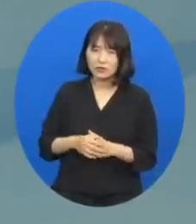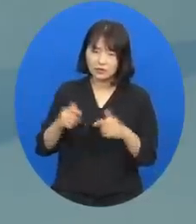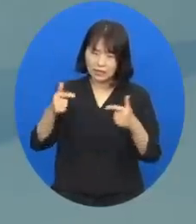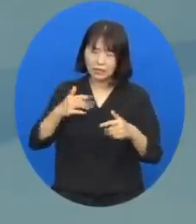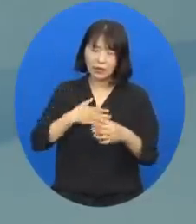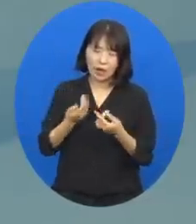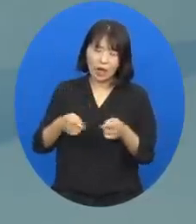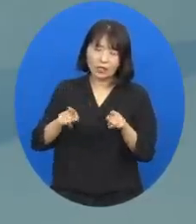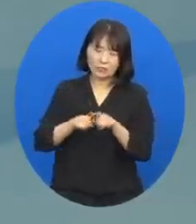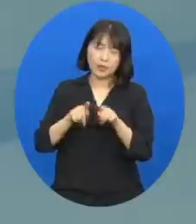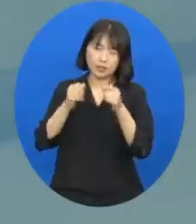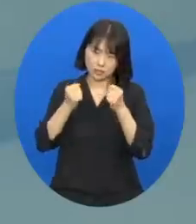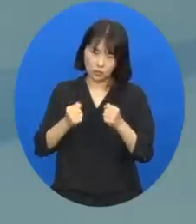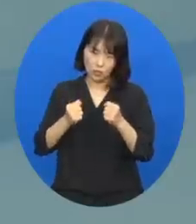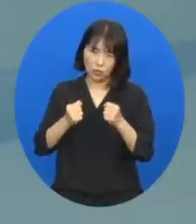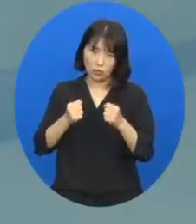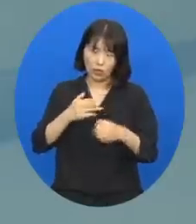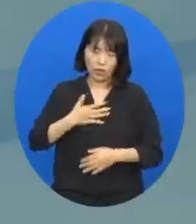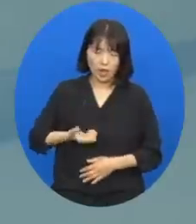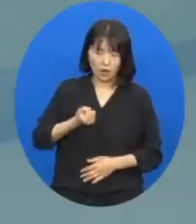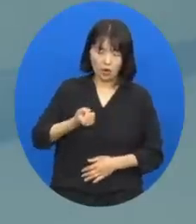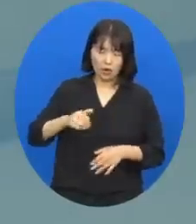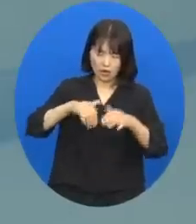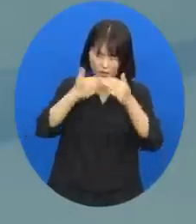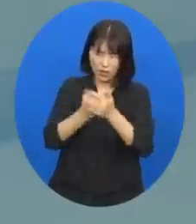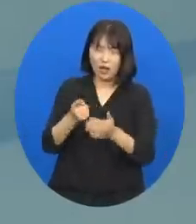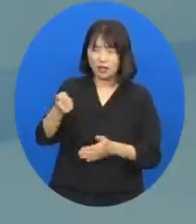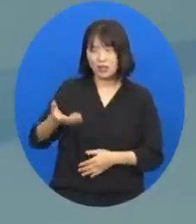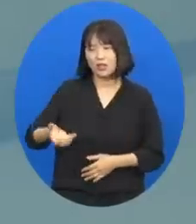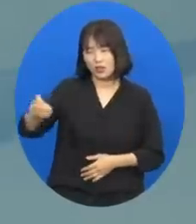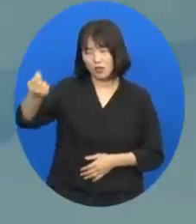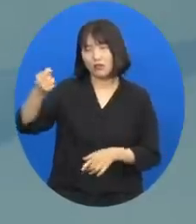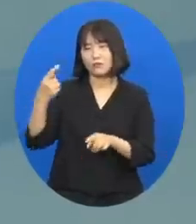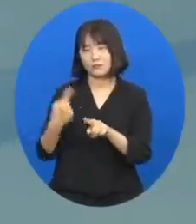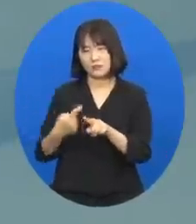있으니 내 것이 다 너 일 것이다